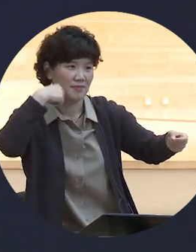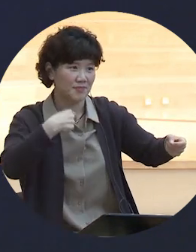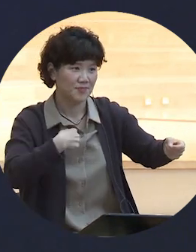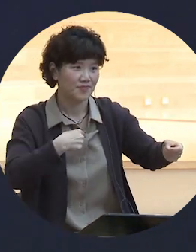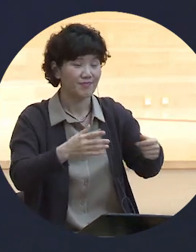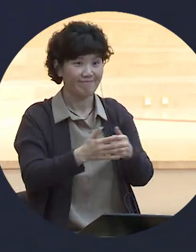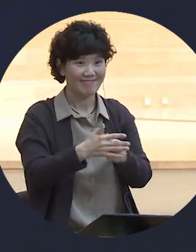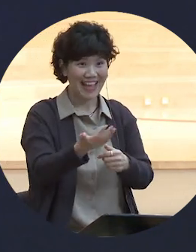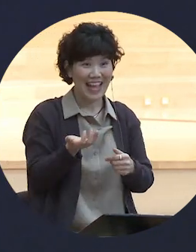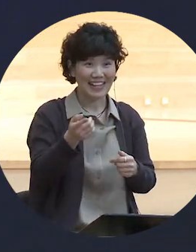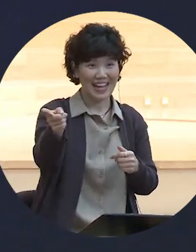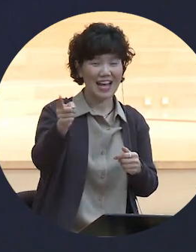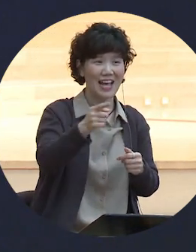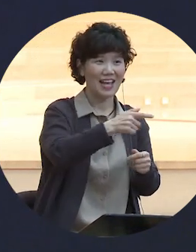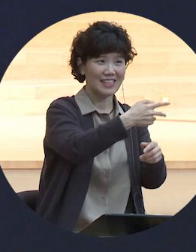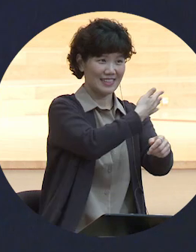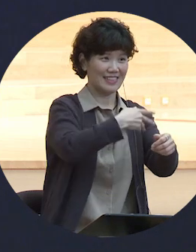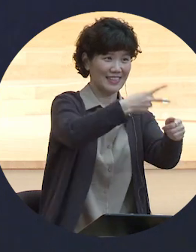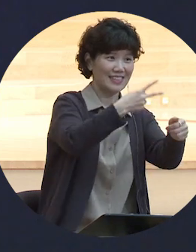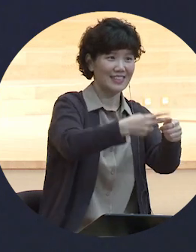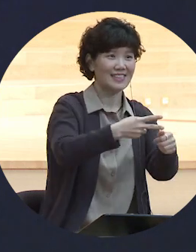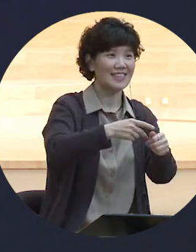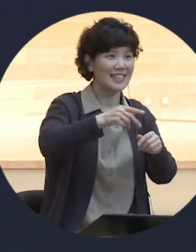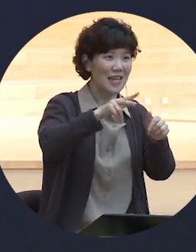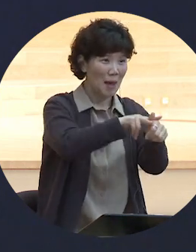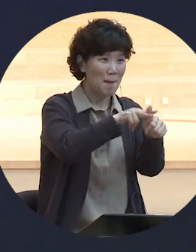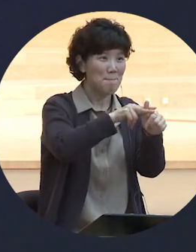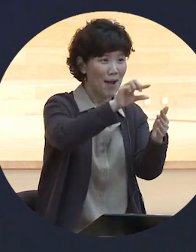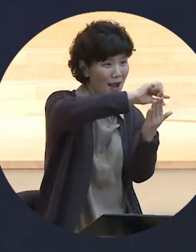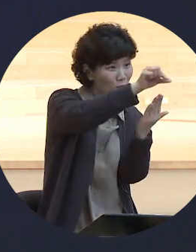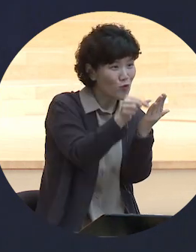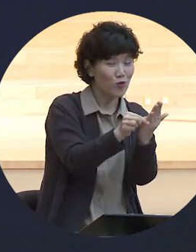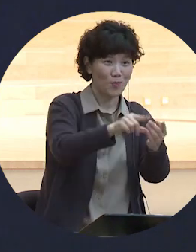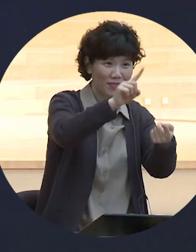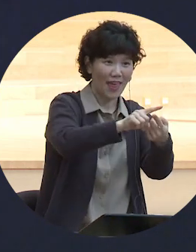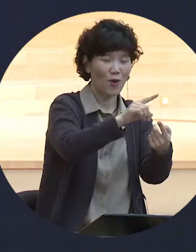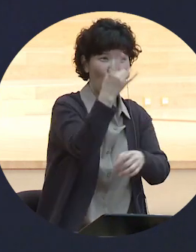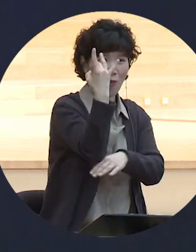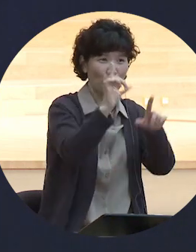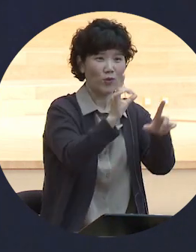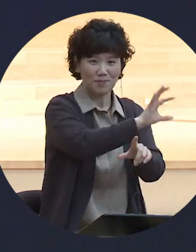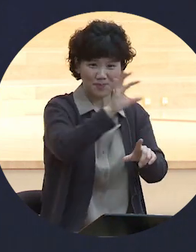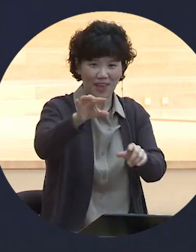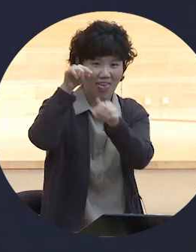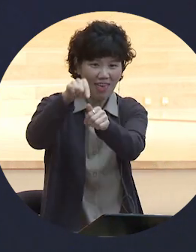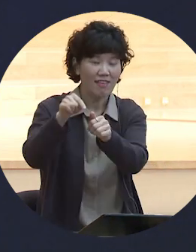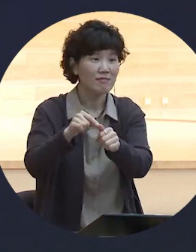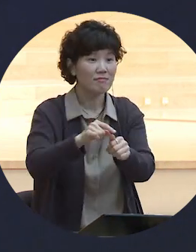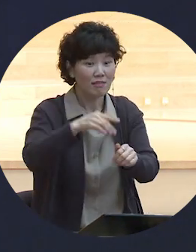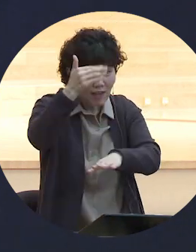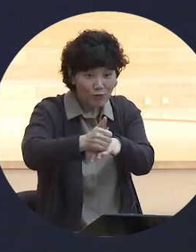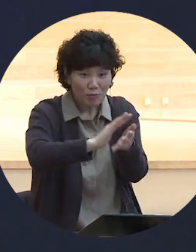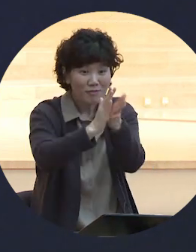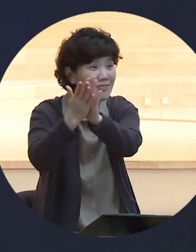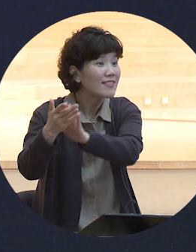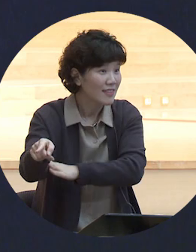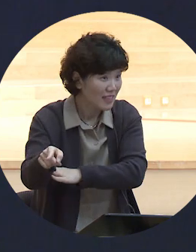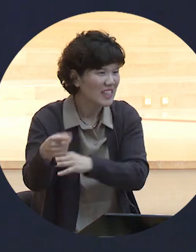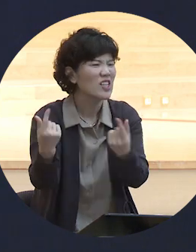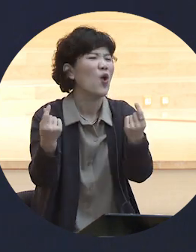스승이 원형 말굽을 주고 갔는데 100개 만들고 나니까 달라진 것 똑같은 그런 것. 그래서 결론을 뭐냐? 어떻게 하기로